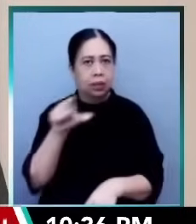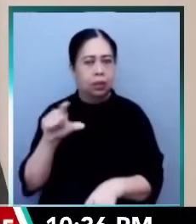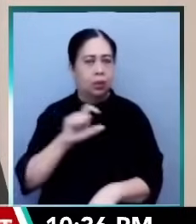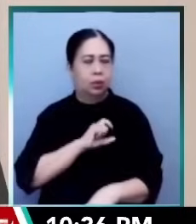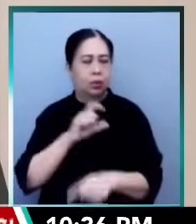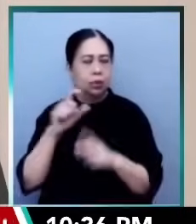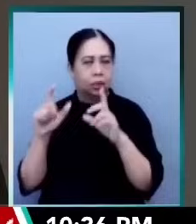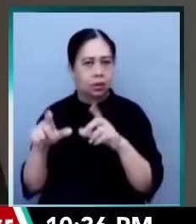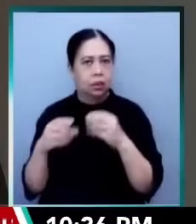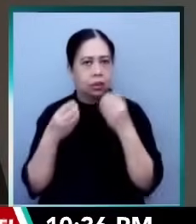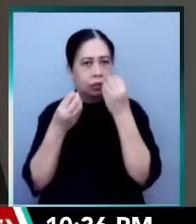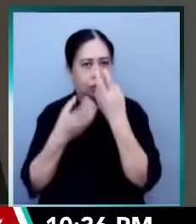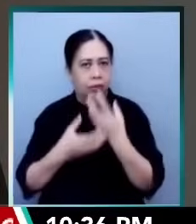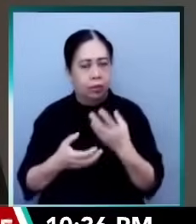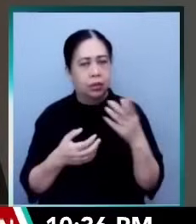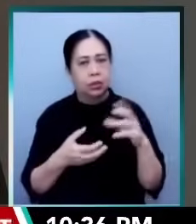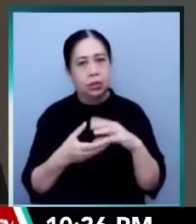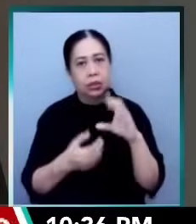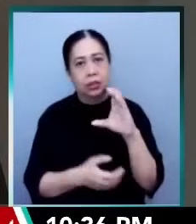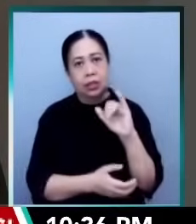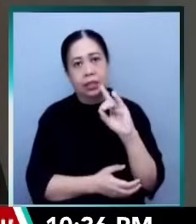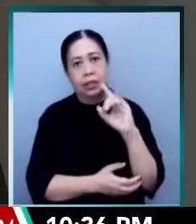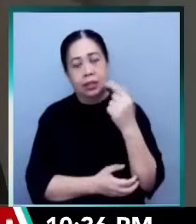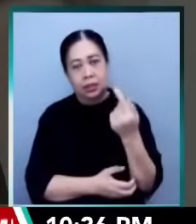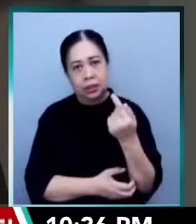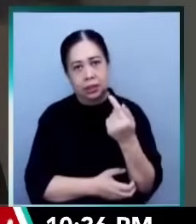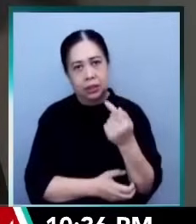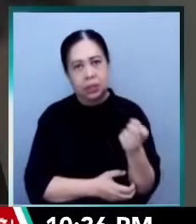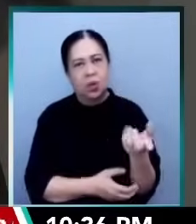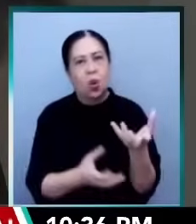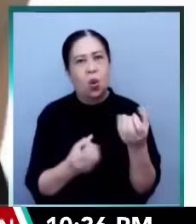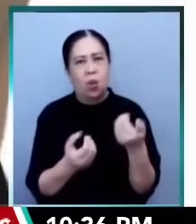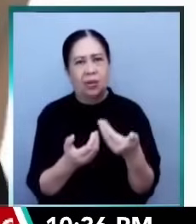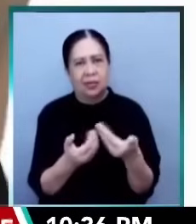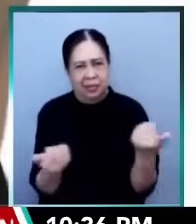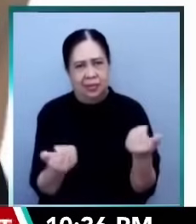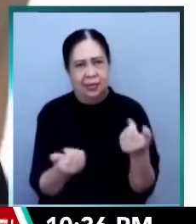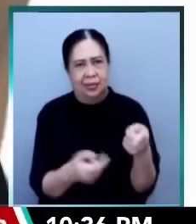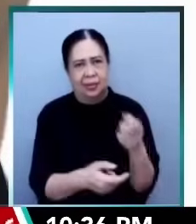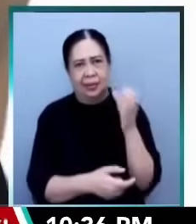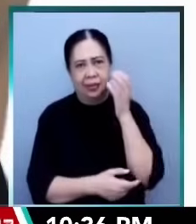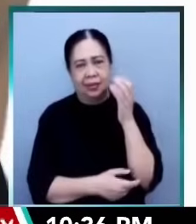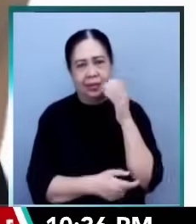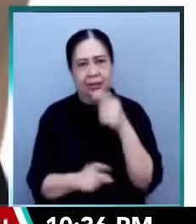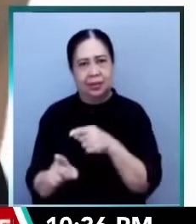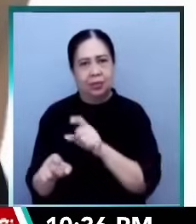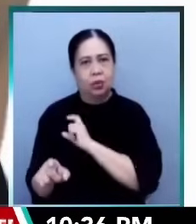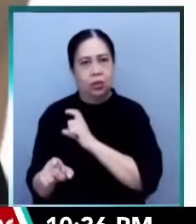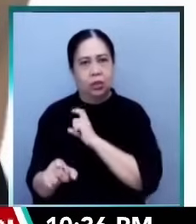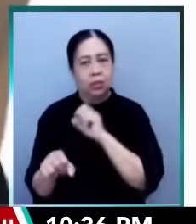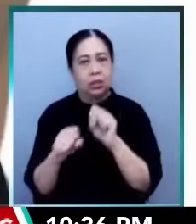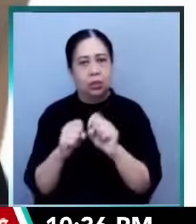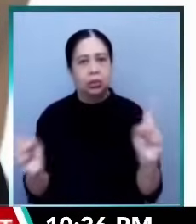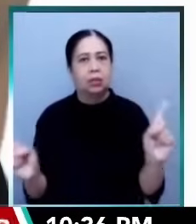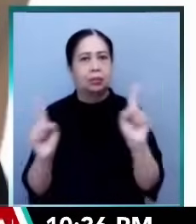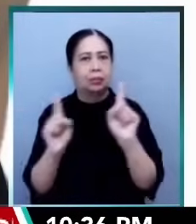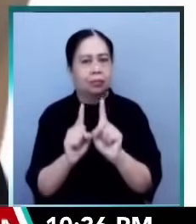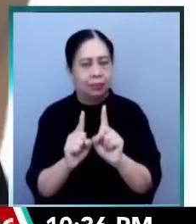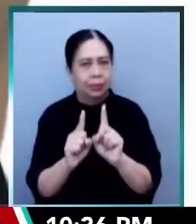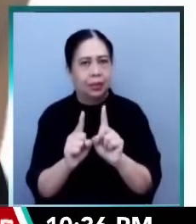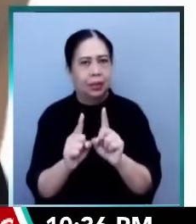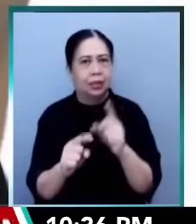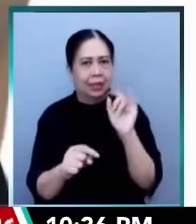impormasyong natanggap ng CIDG, gusto na rin daw makipaghiwalay ni Camilon. Kaya nakipagkita ito kay De Castro noong araw